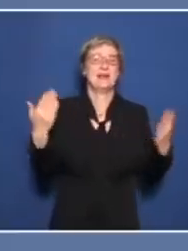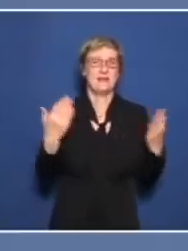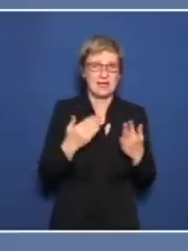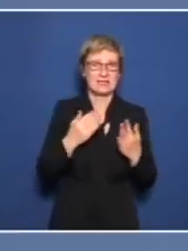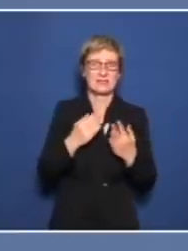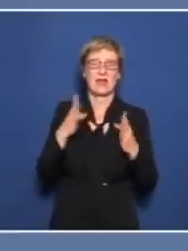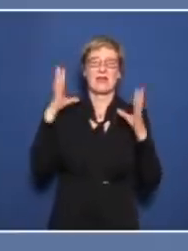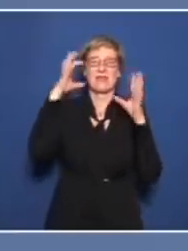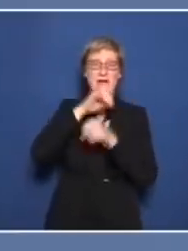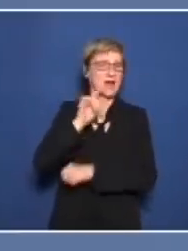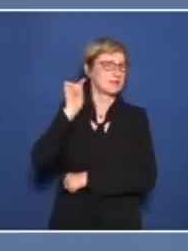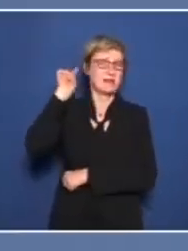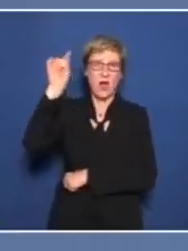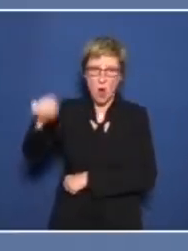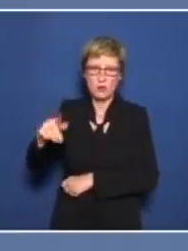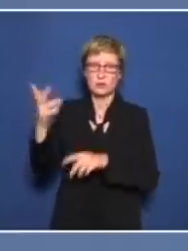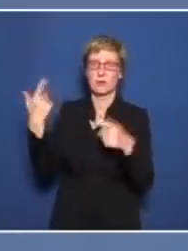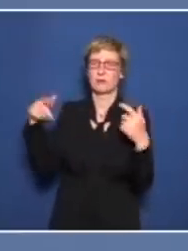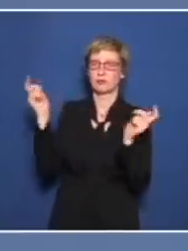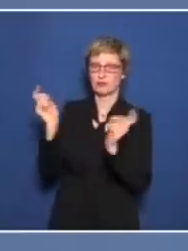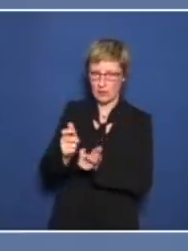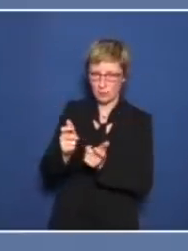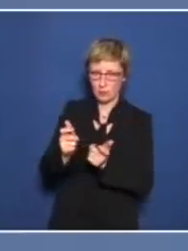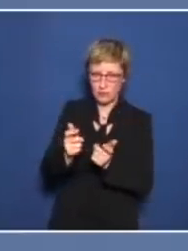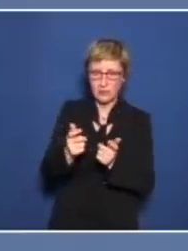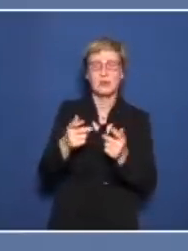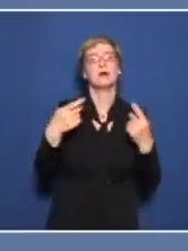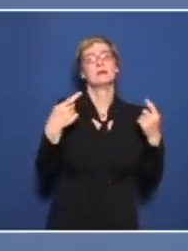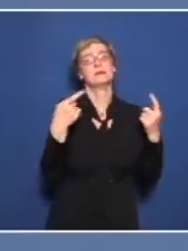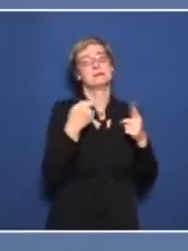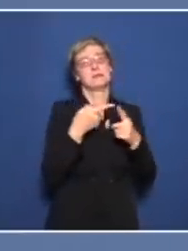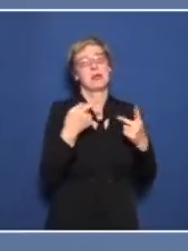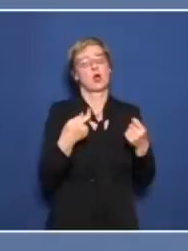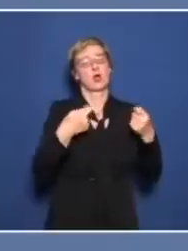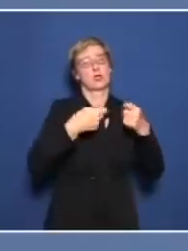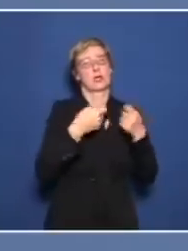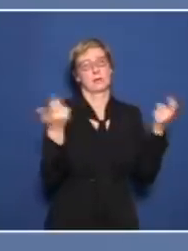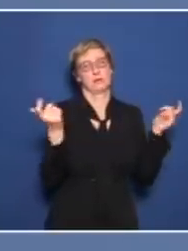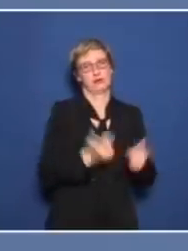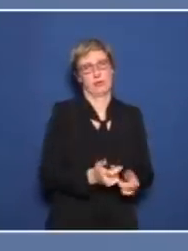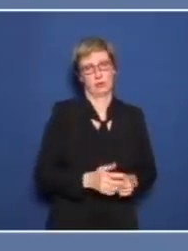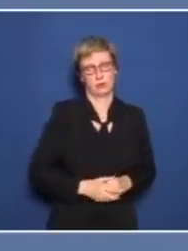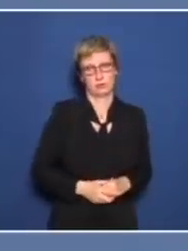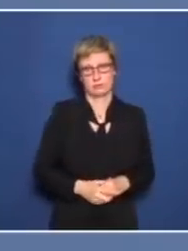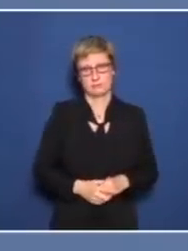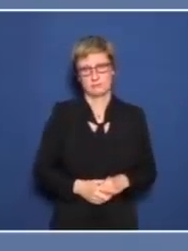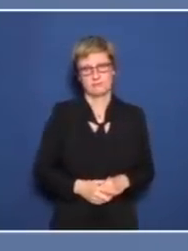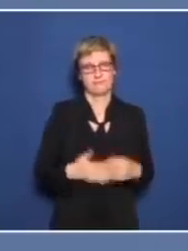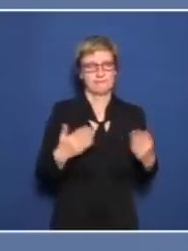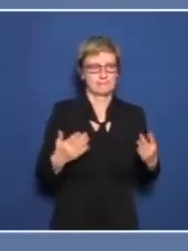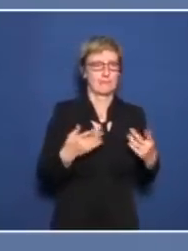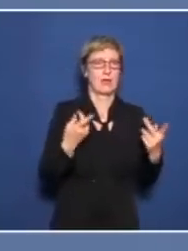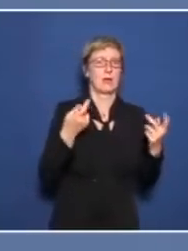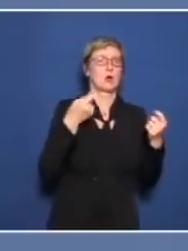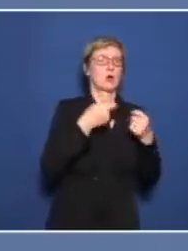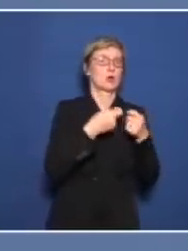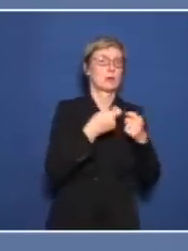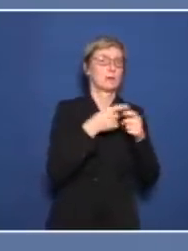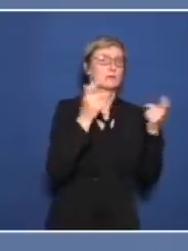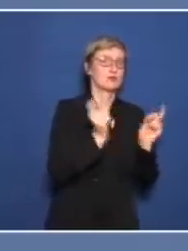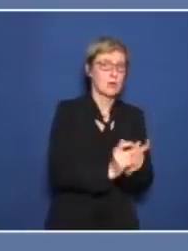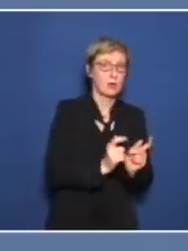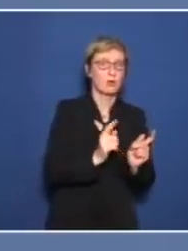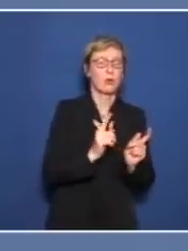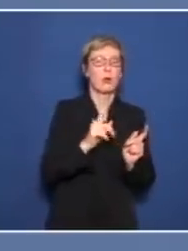Das ist das Ziel. Und da sind Ausgangsbeschränkungen nicht das alleinige Mittel, aber ein wichtiges ergänzendes Mittel.